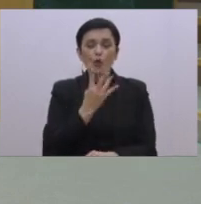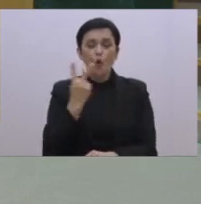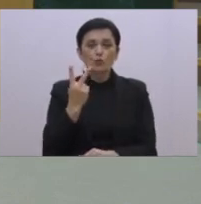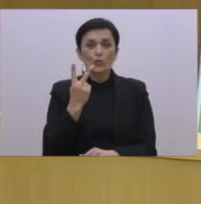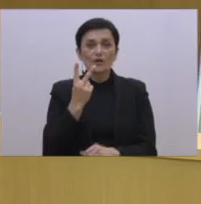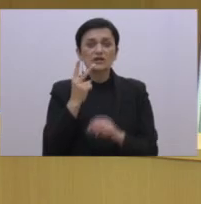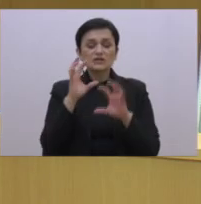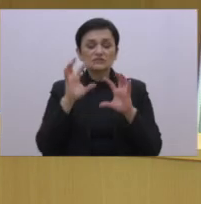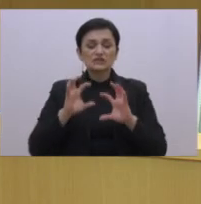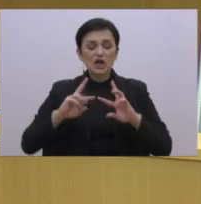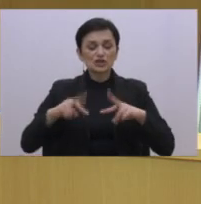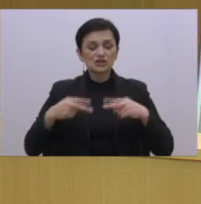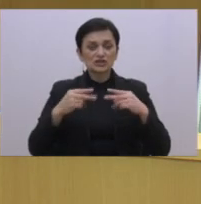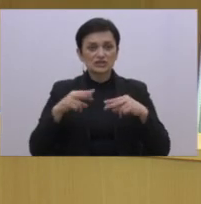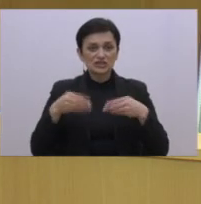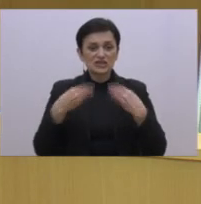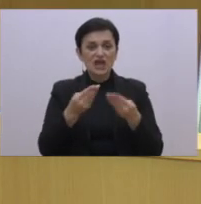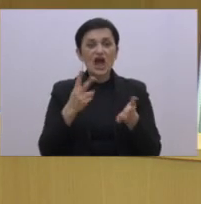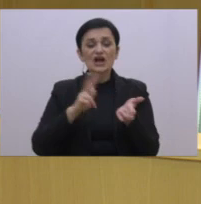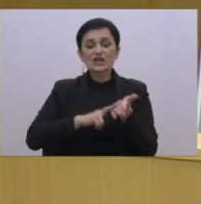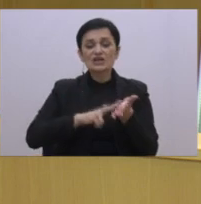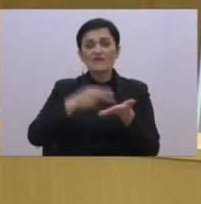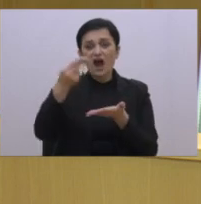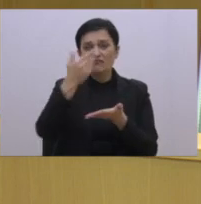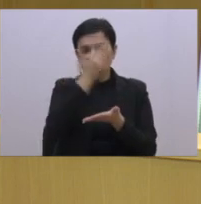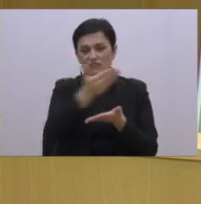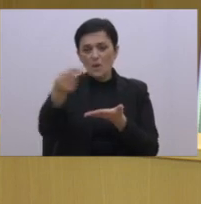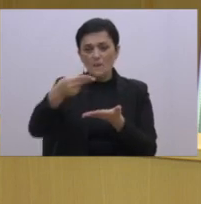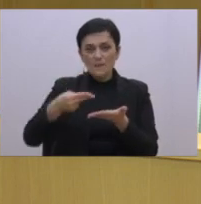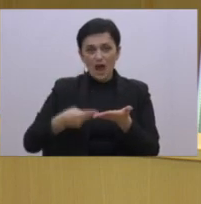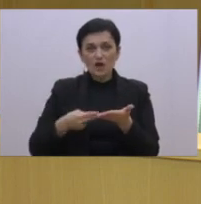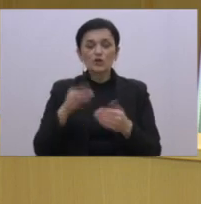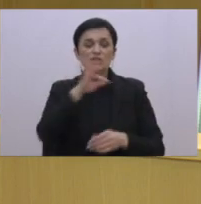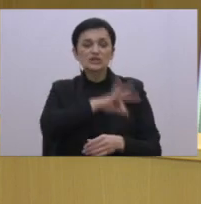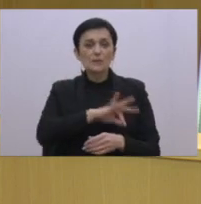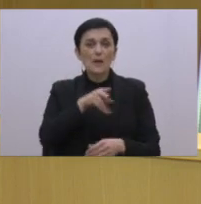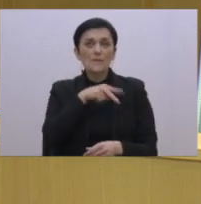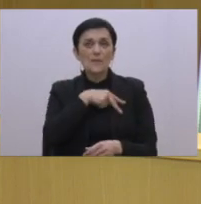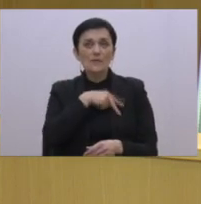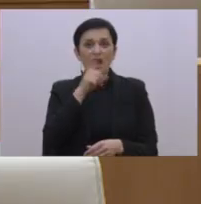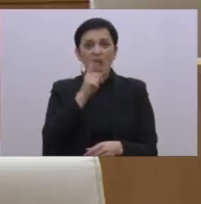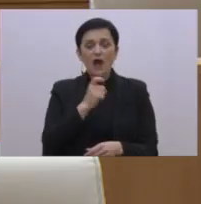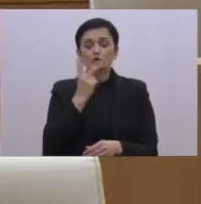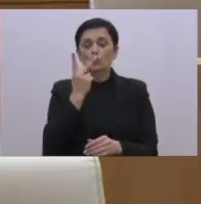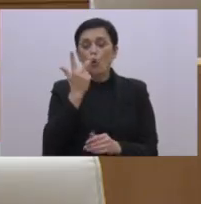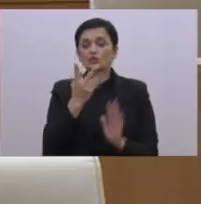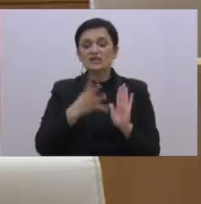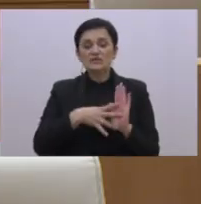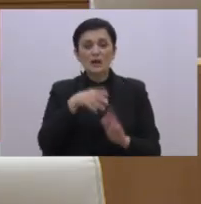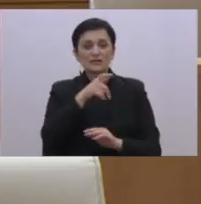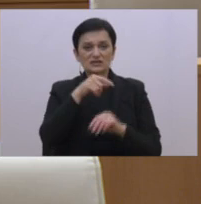debulu, sinada deba, და რვა პეტიცია. საკანონმდებლო ინიციატივის უფლებით ისარგებლა პარლამენტის 129-მა